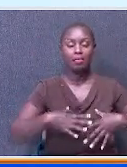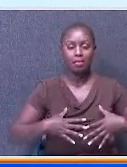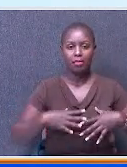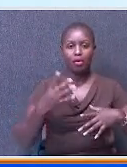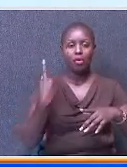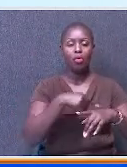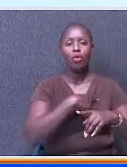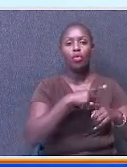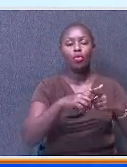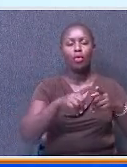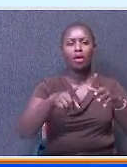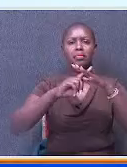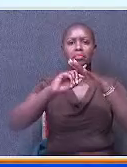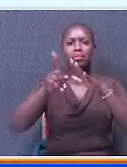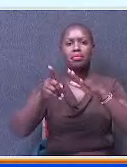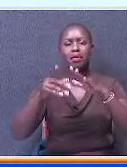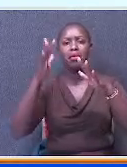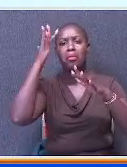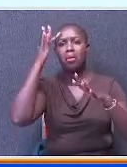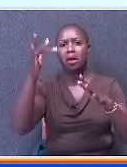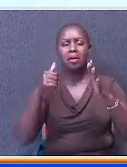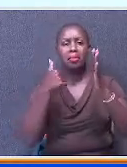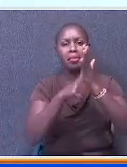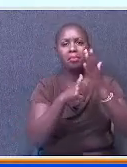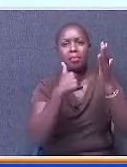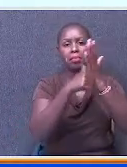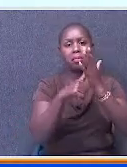Tunatoroka, tuko na shida. Shida ya